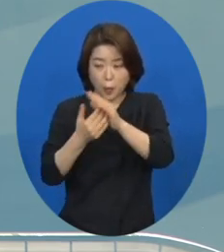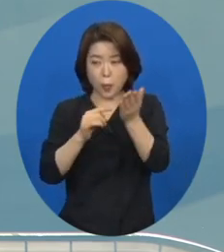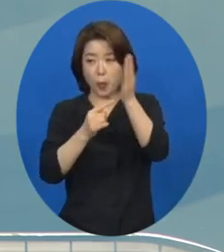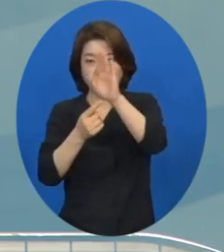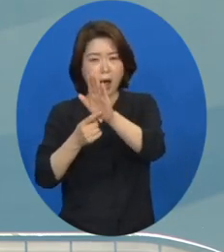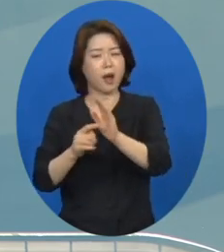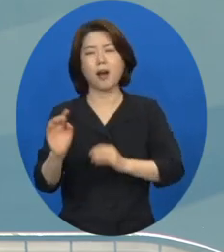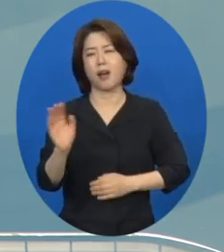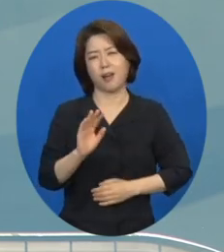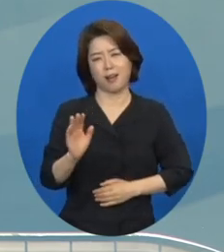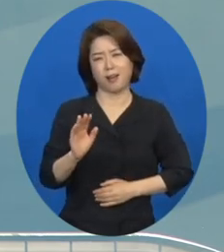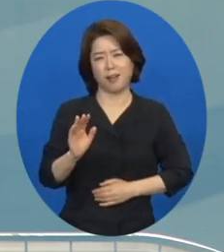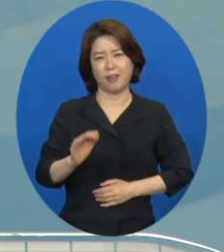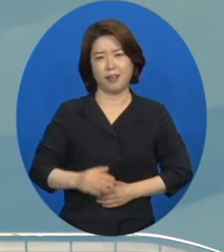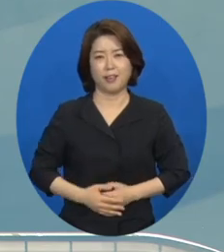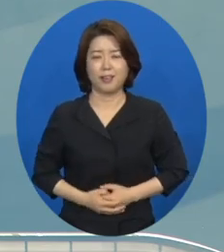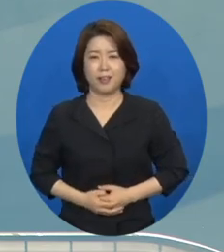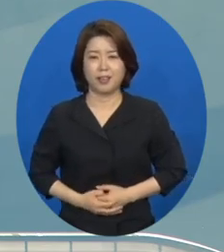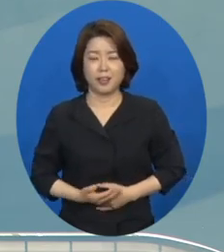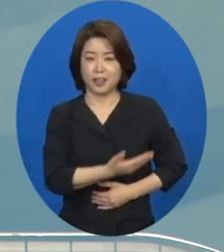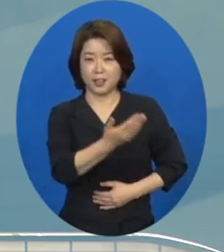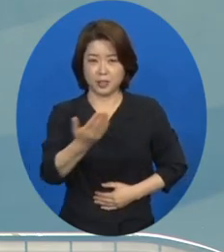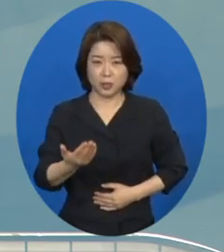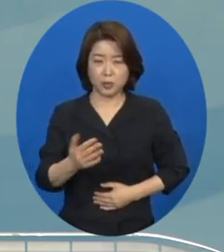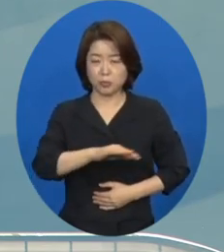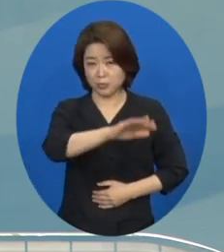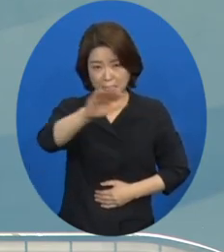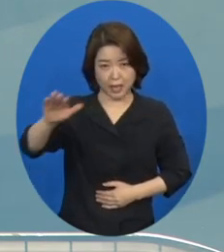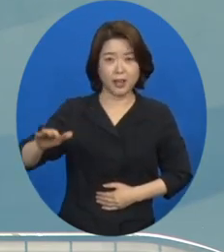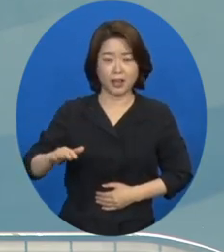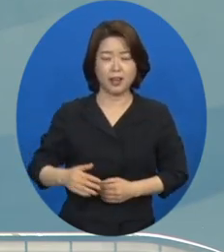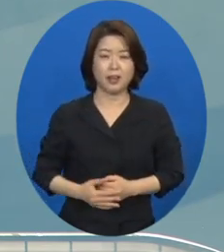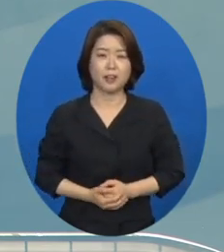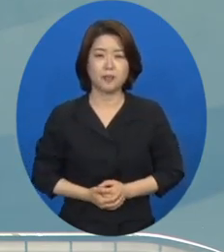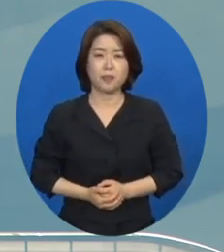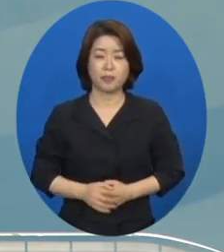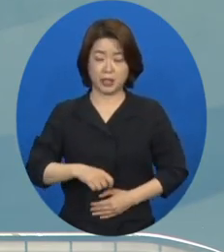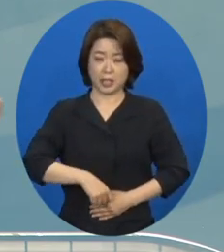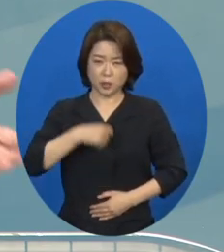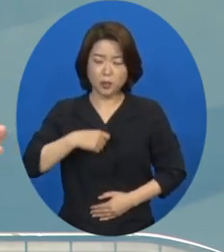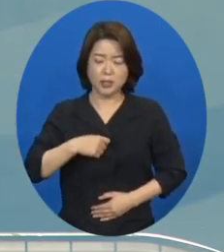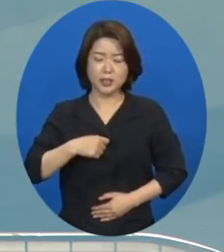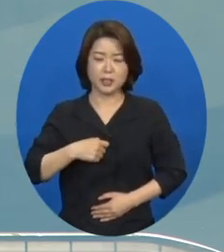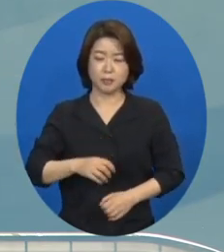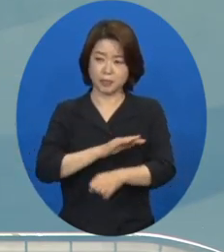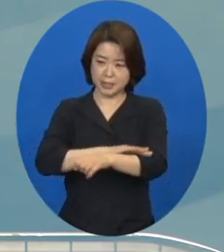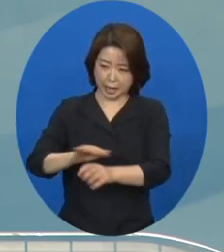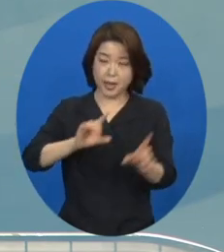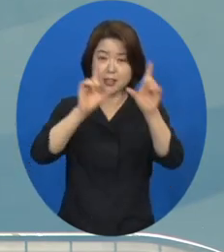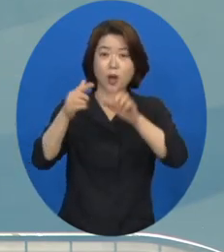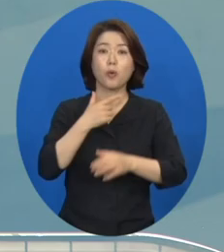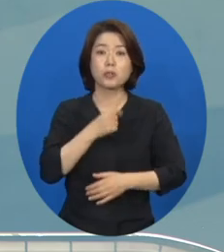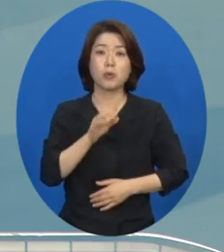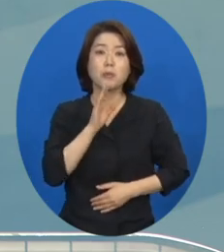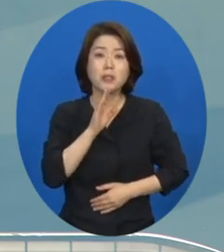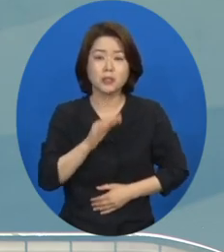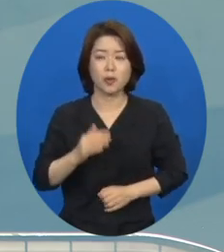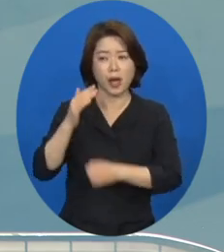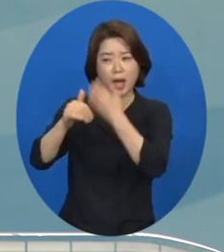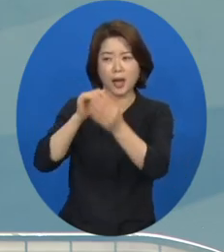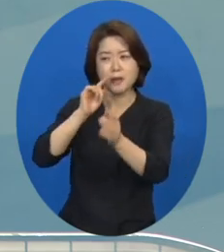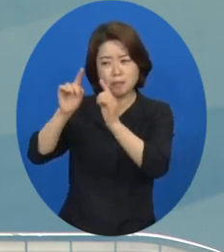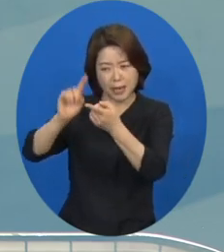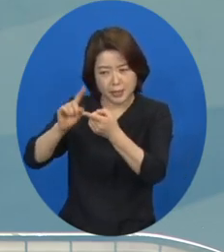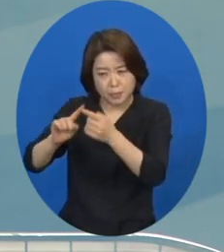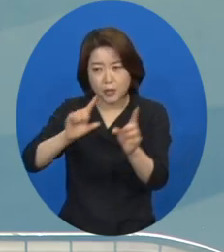때문이에요. 여러분, 여러분들도 다 솔직히 잘 살고 싶잖아요. 하나님 말씀대로